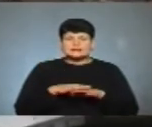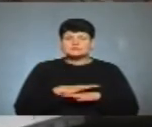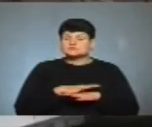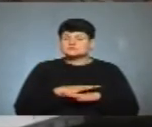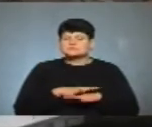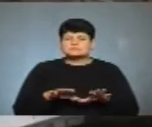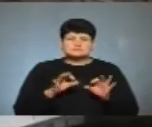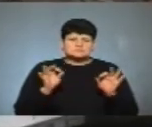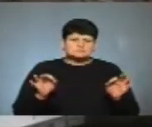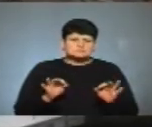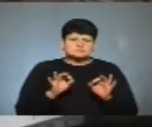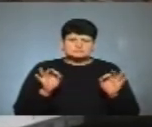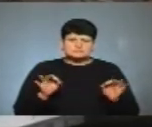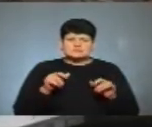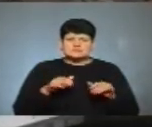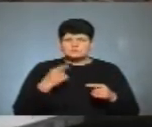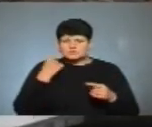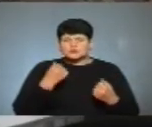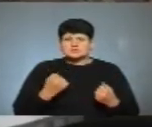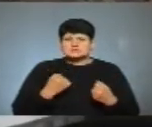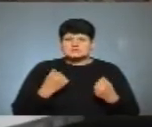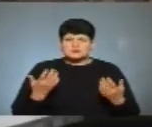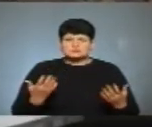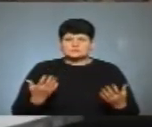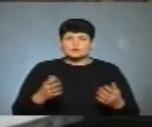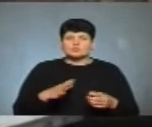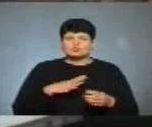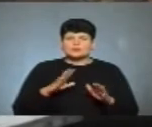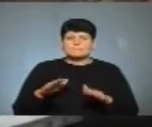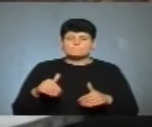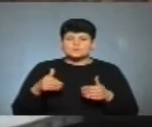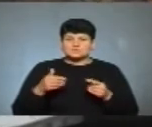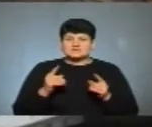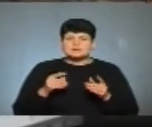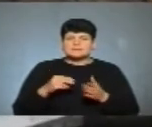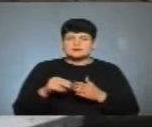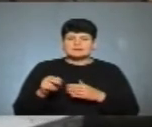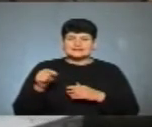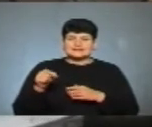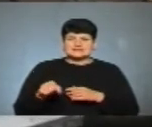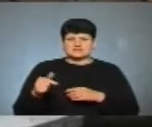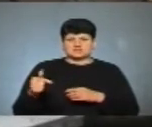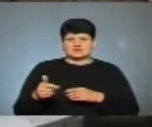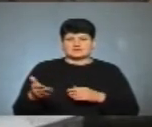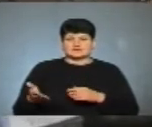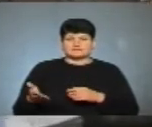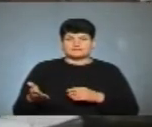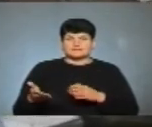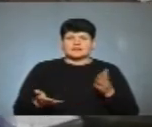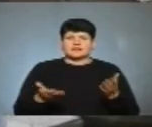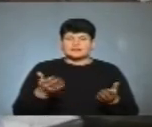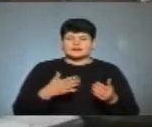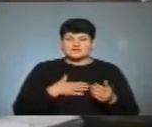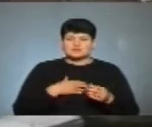засоби індивідуального захисту, були пропозиції навіть придбати їх по 1000 гривень. Але